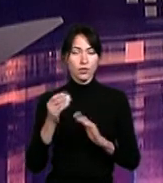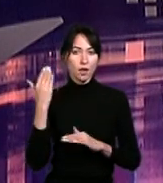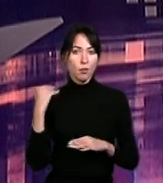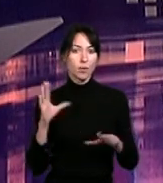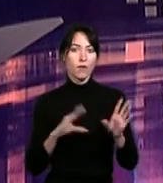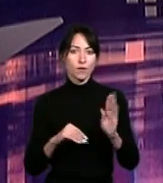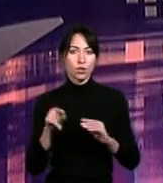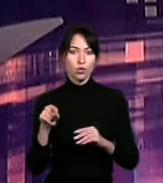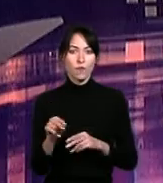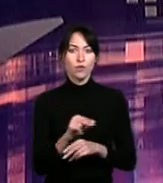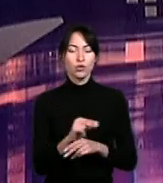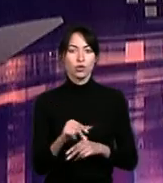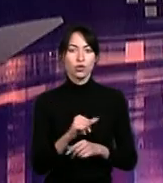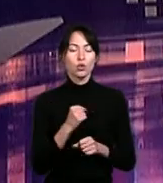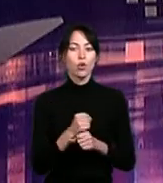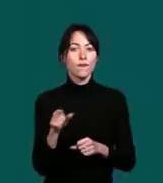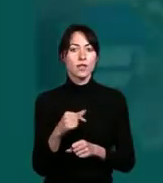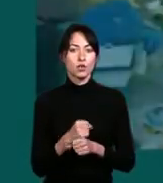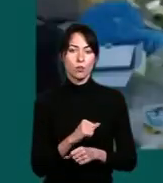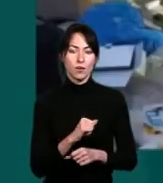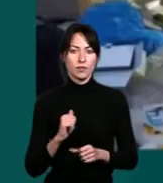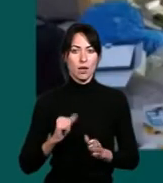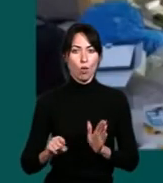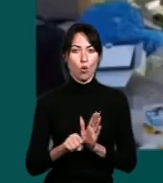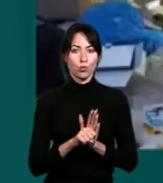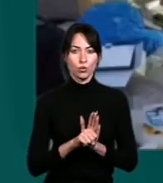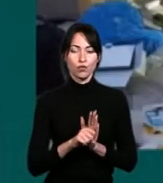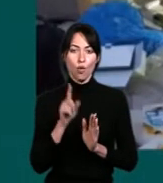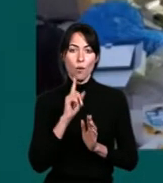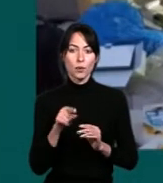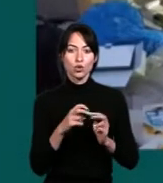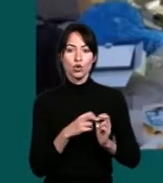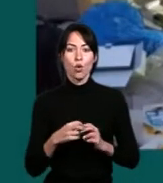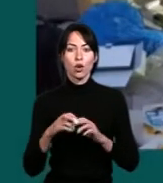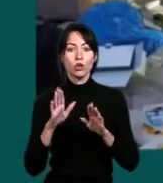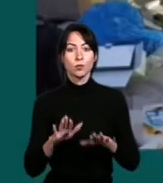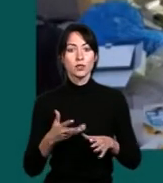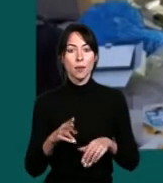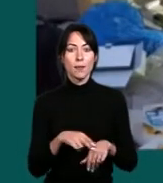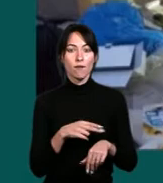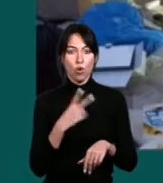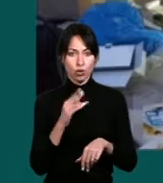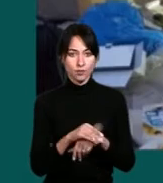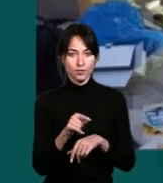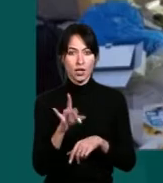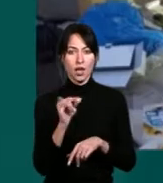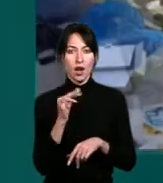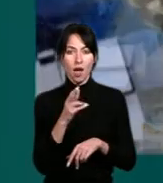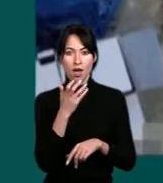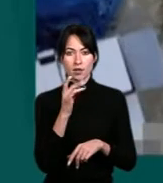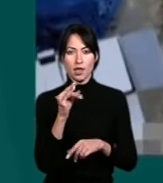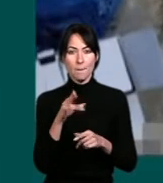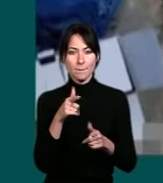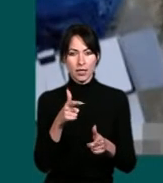попередню версію, він чинив самогубство. Під час огляду місця події правоохоронці вилучили рації,